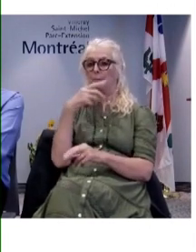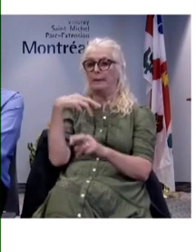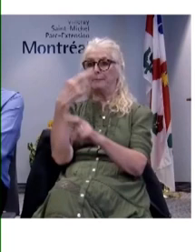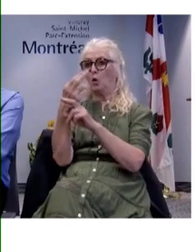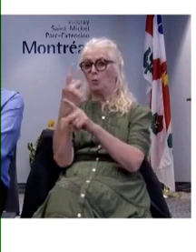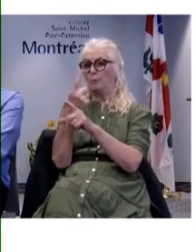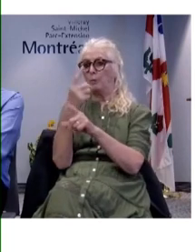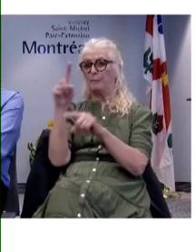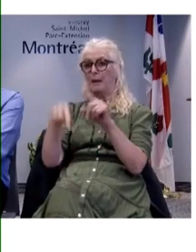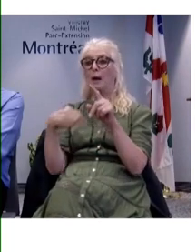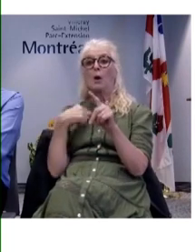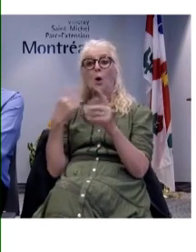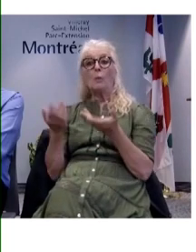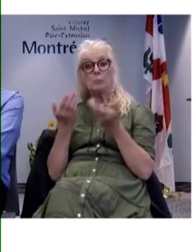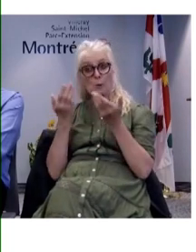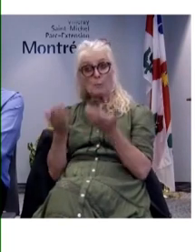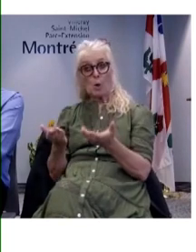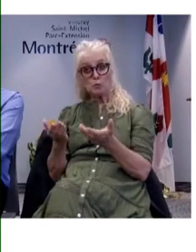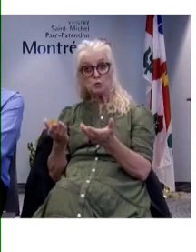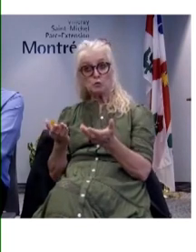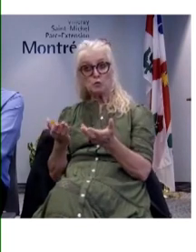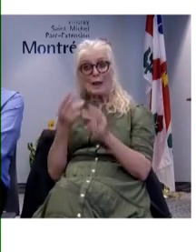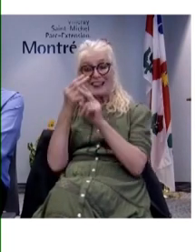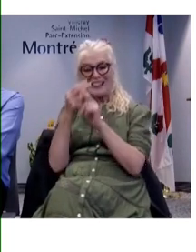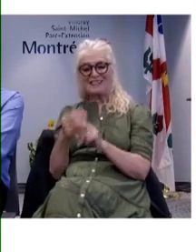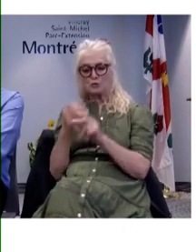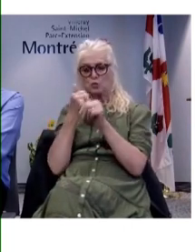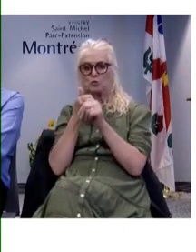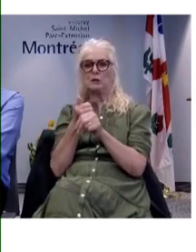propose donc qu'on y aille avec la liste